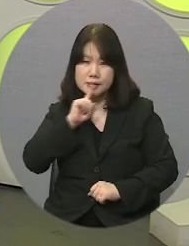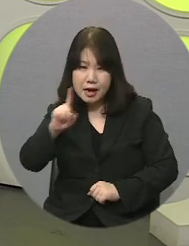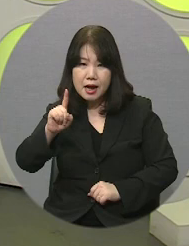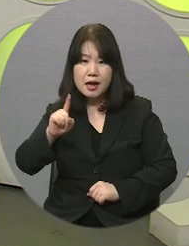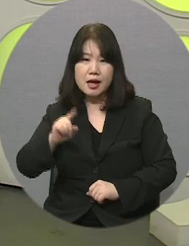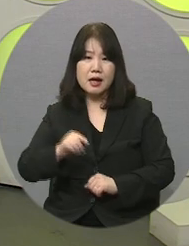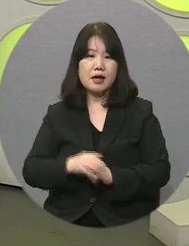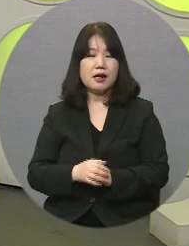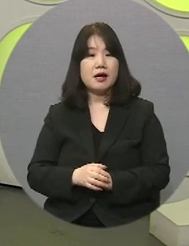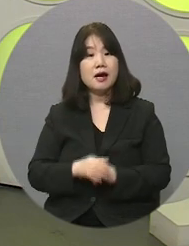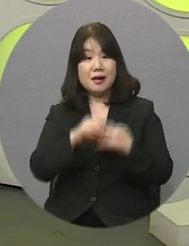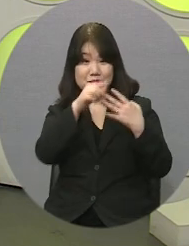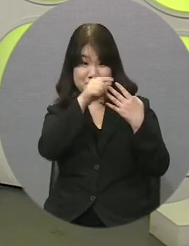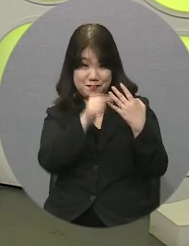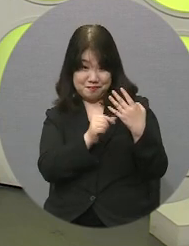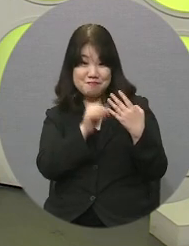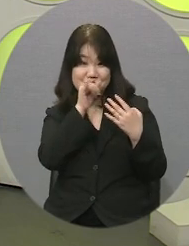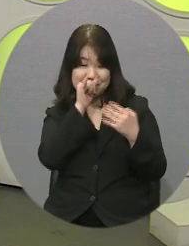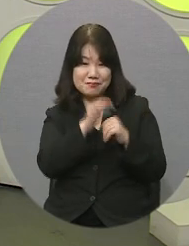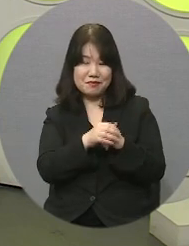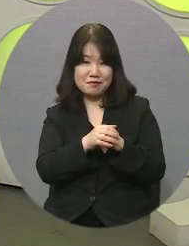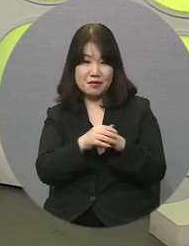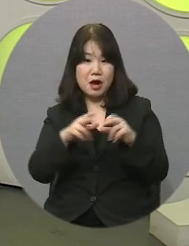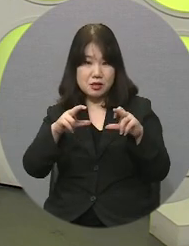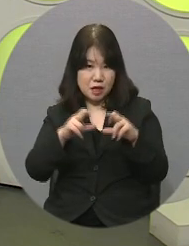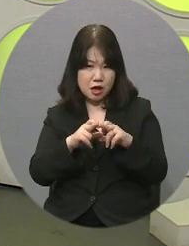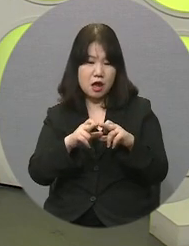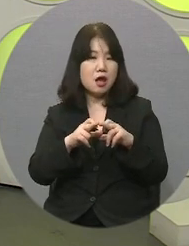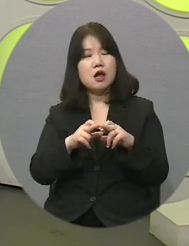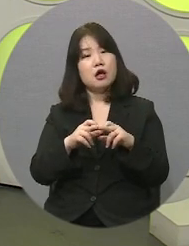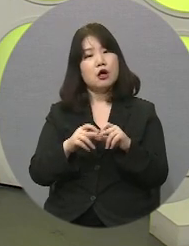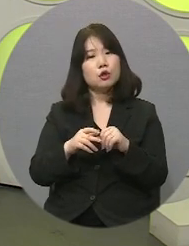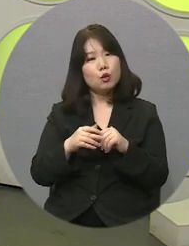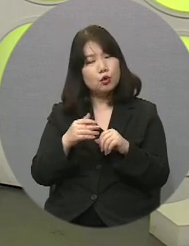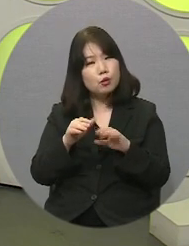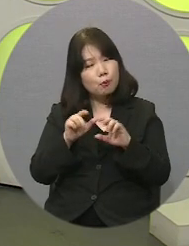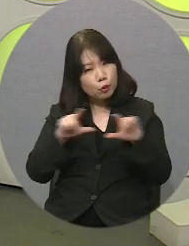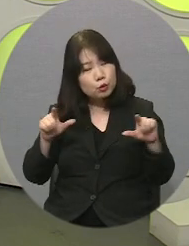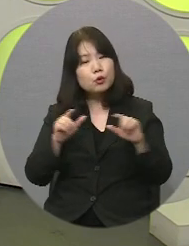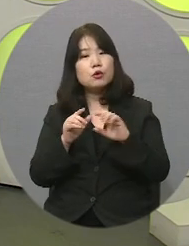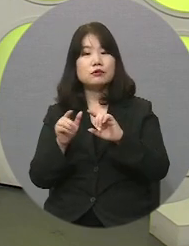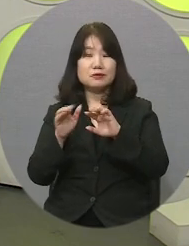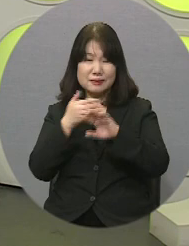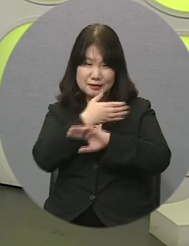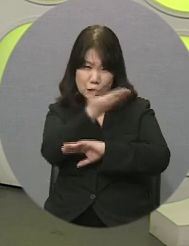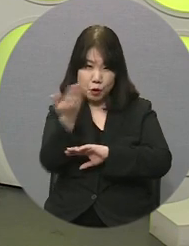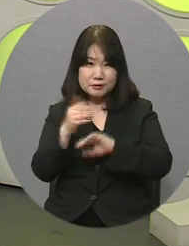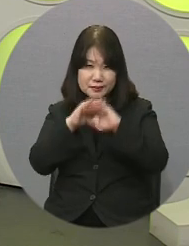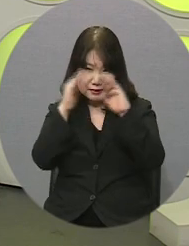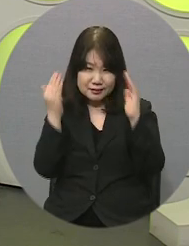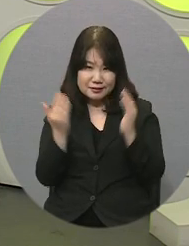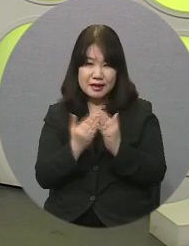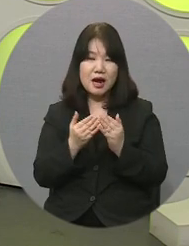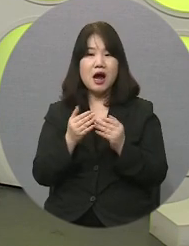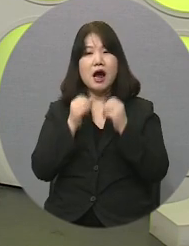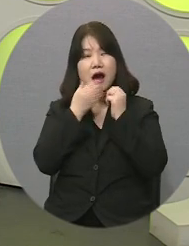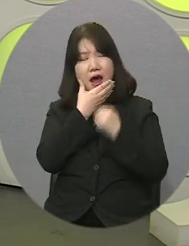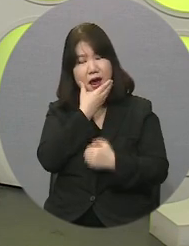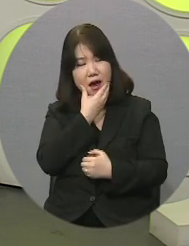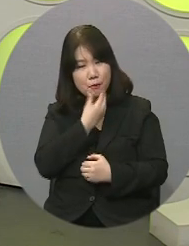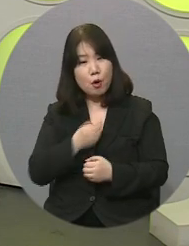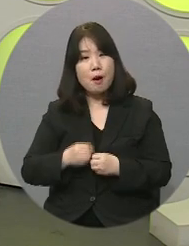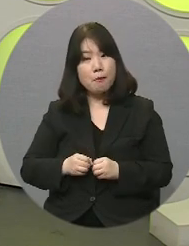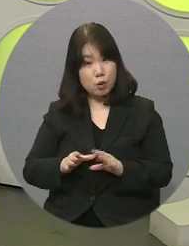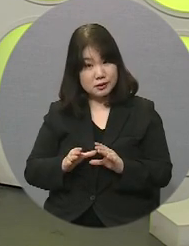어플로 g 으로 진행이 되는데요 장애인도 비장애인이 함께 행복하 복지 시대를 열어